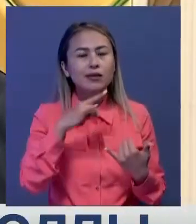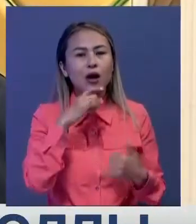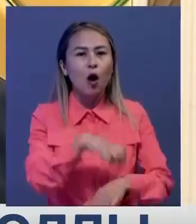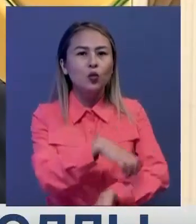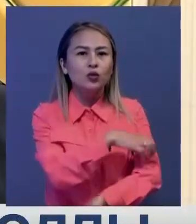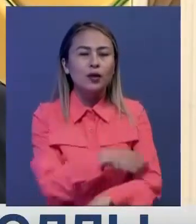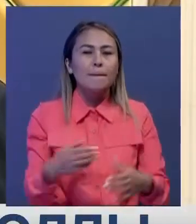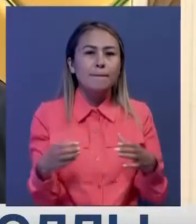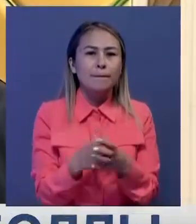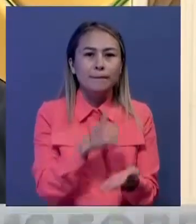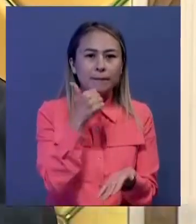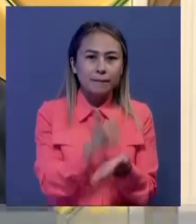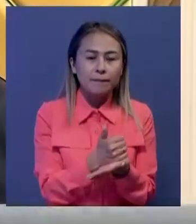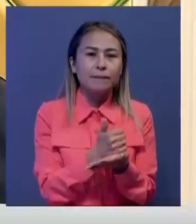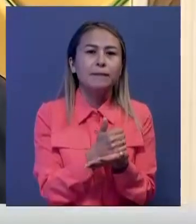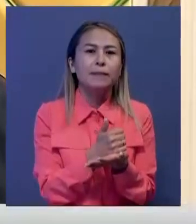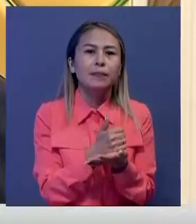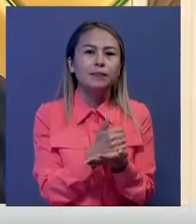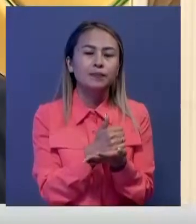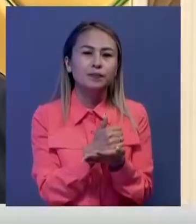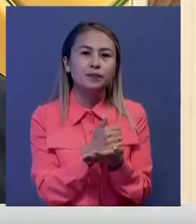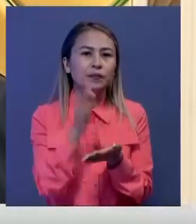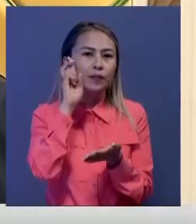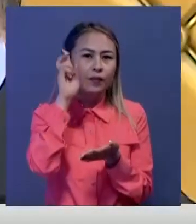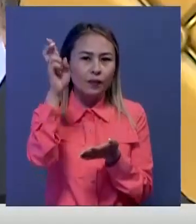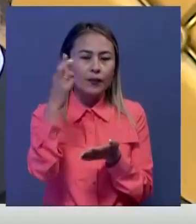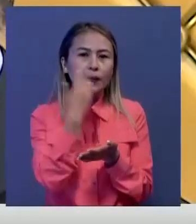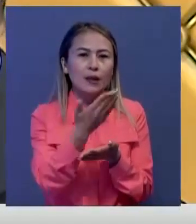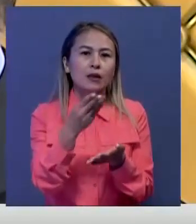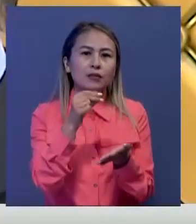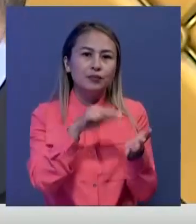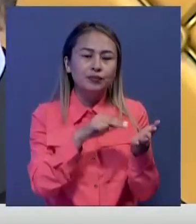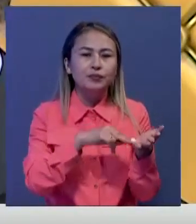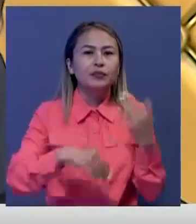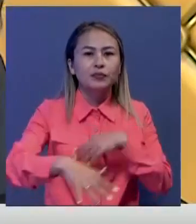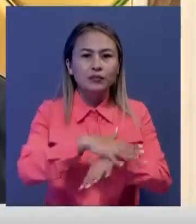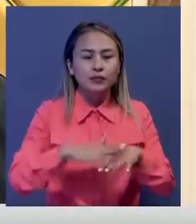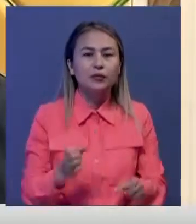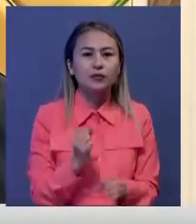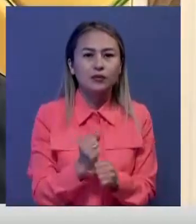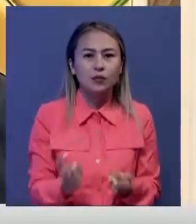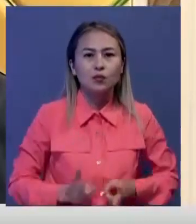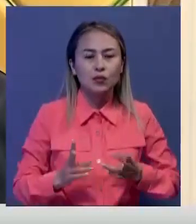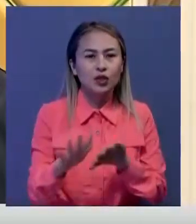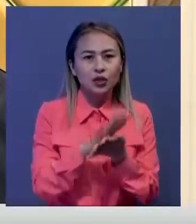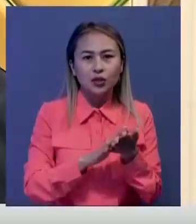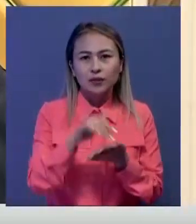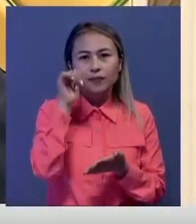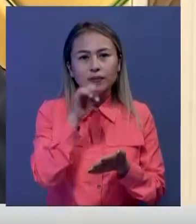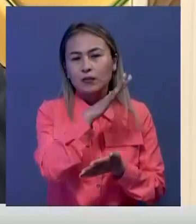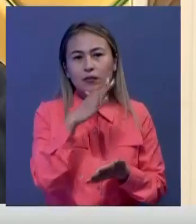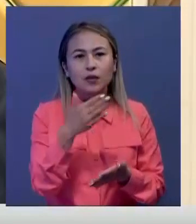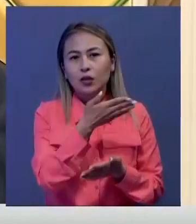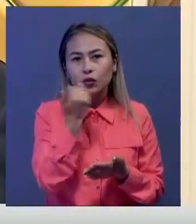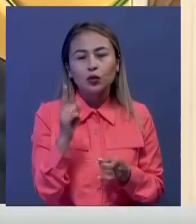партияның, ең басты біз соны мойындап жатырмыз. Оның мемлекеттік оған баға берген, бұл халыққа жасаған қылмыс. Ештеңе жасырған жоқпыз. Не таптық,